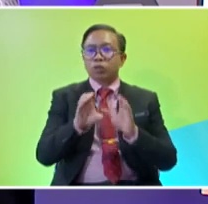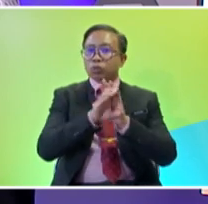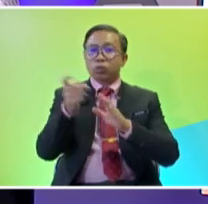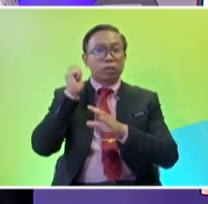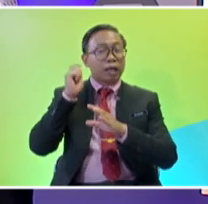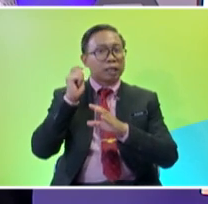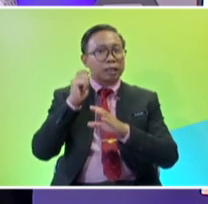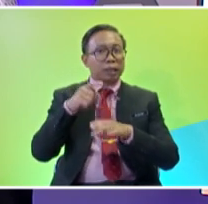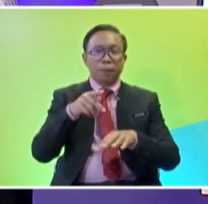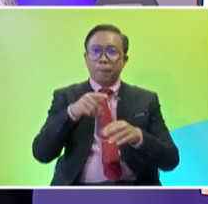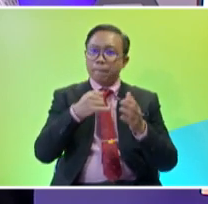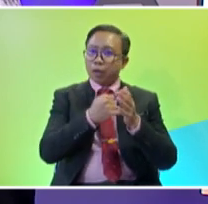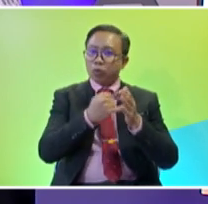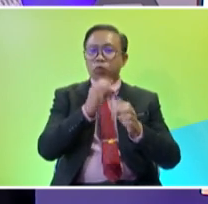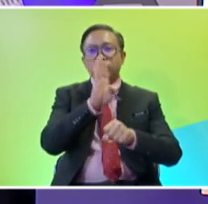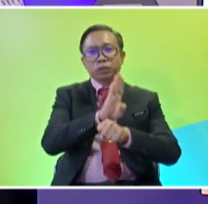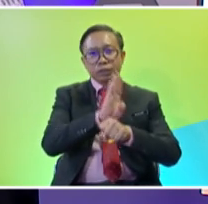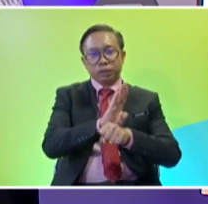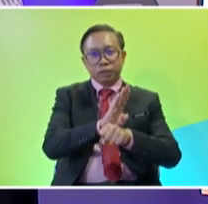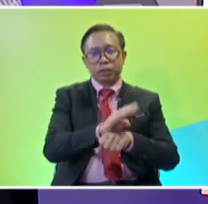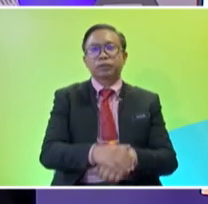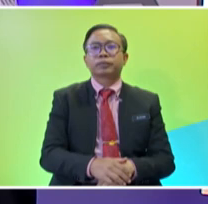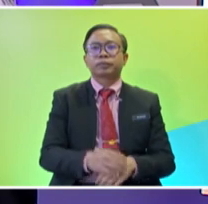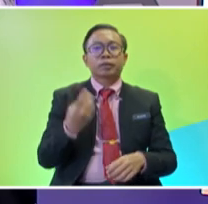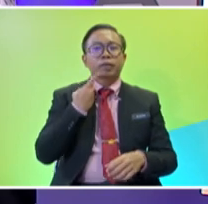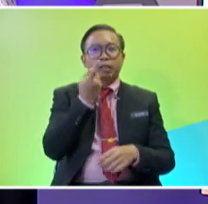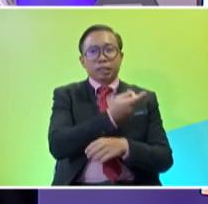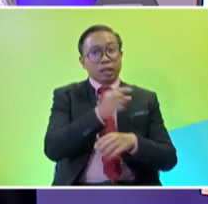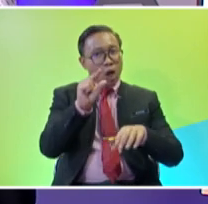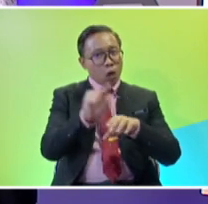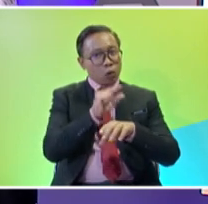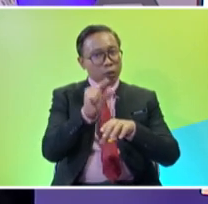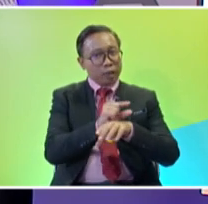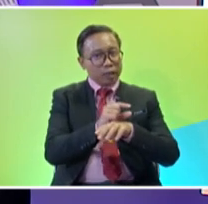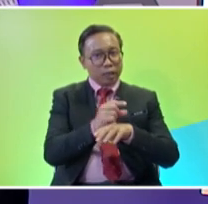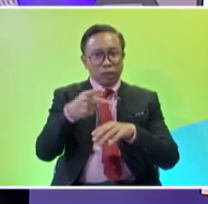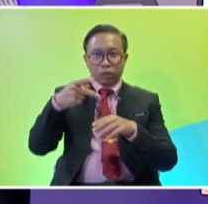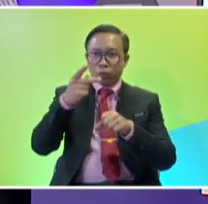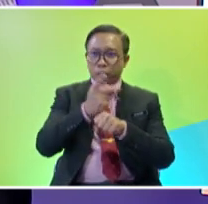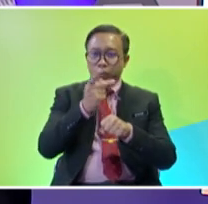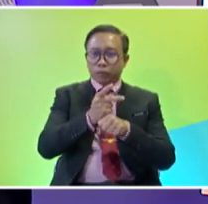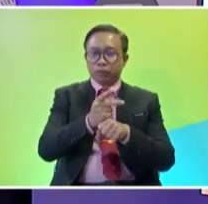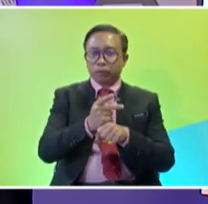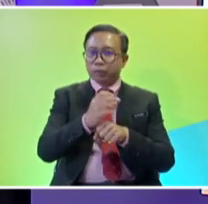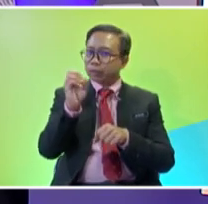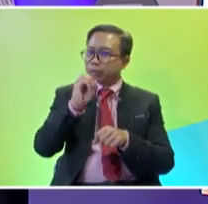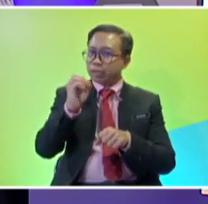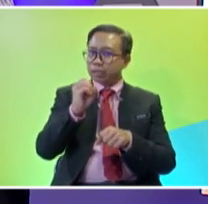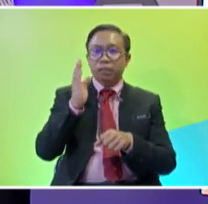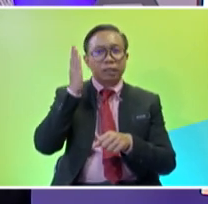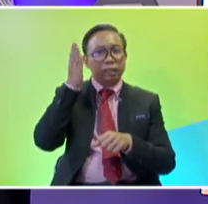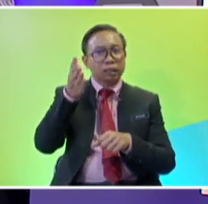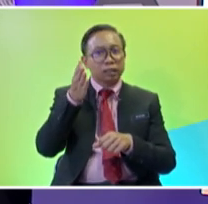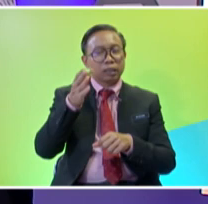kita guna paku besi paku besi kita gunakan tidak akan